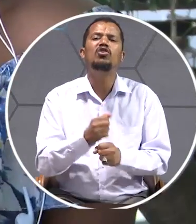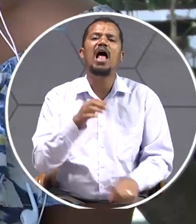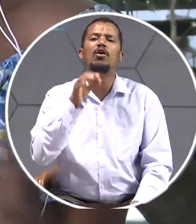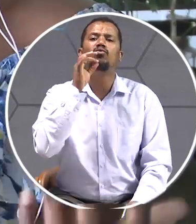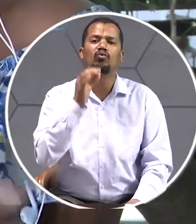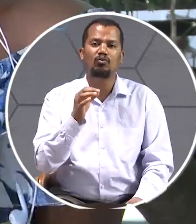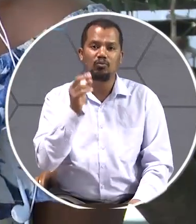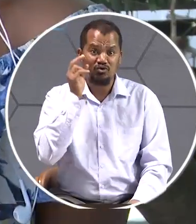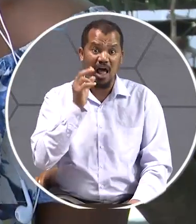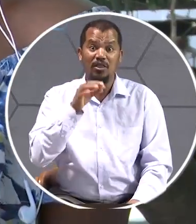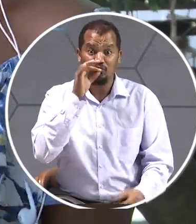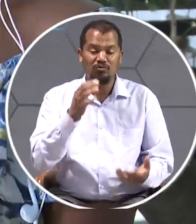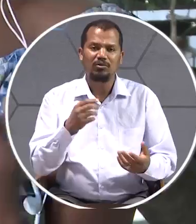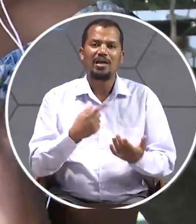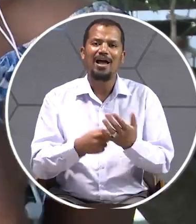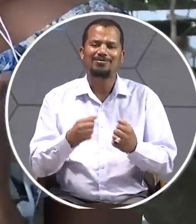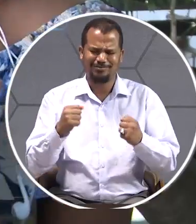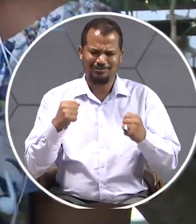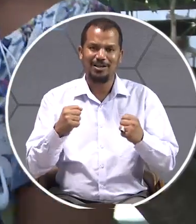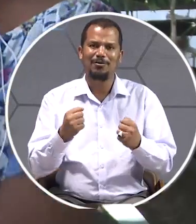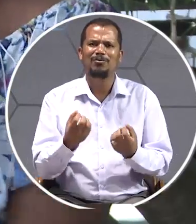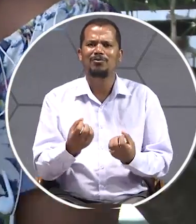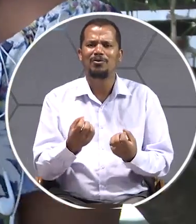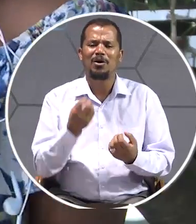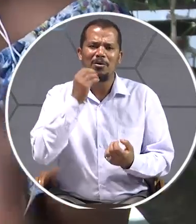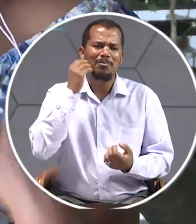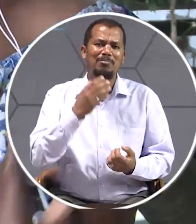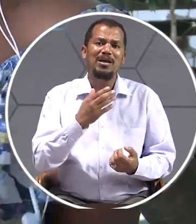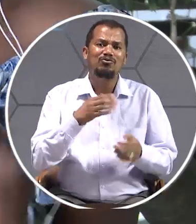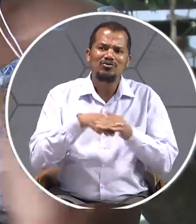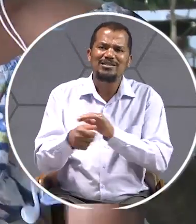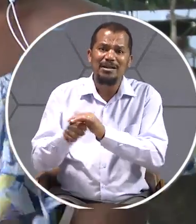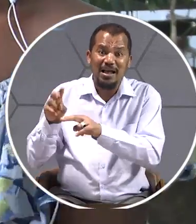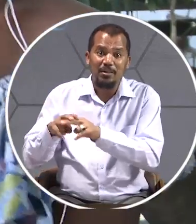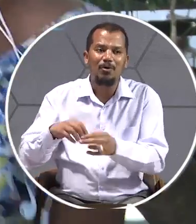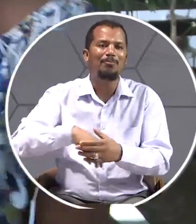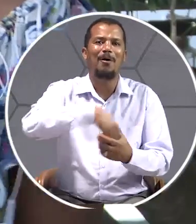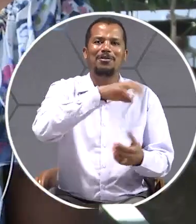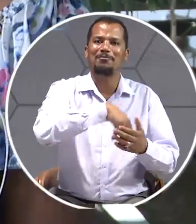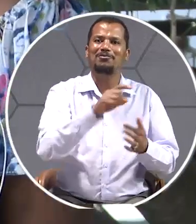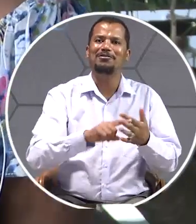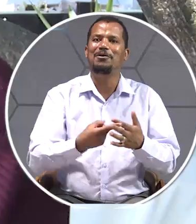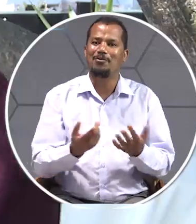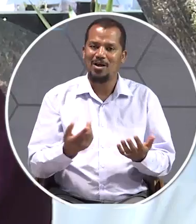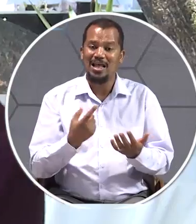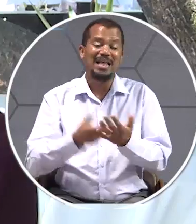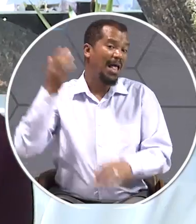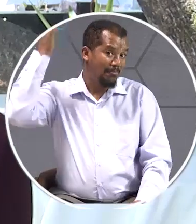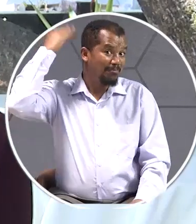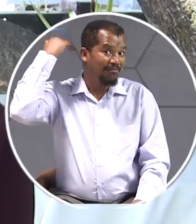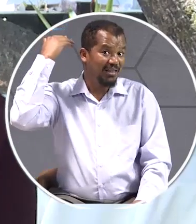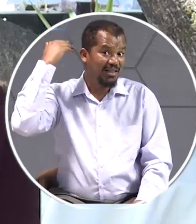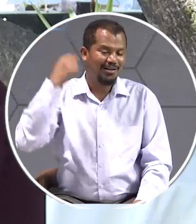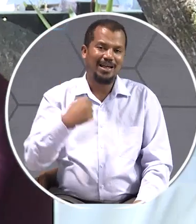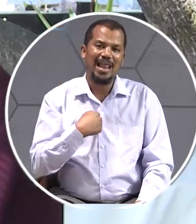ጠጡ ያ ጥንካሬያቸው ወደ ቤታቸው ውስጥ የነበሩን ወደ ውጭ እንዲወጡ አድርጓቸዋል። ያስ ከዚህ ፊት